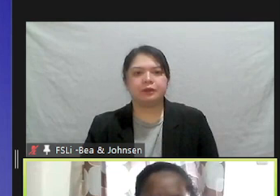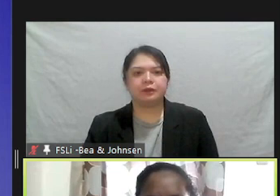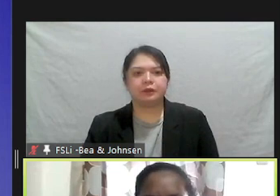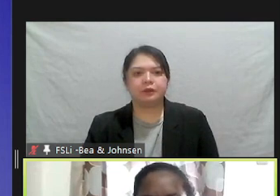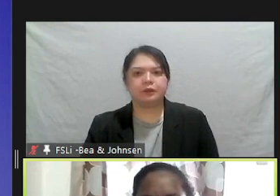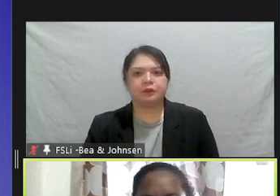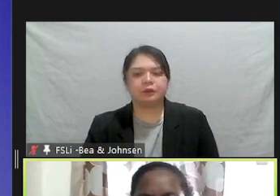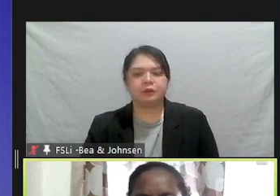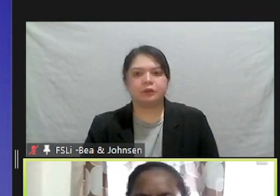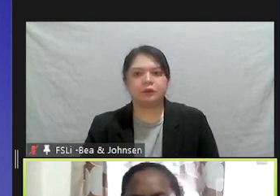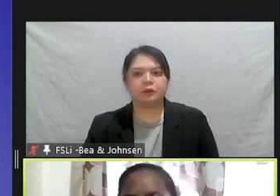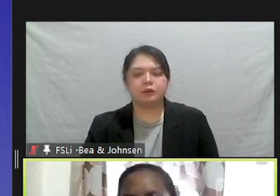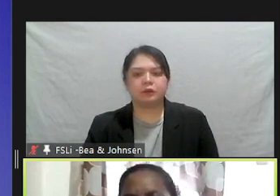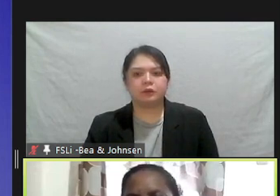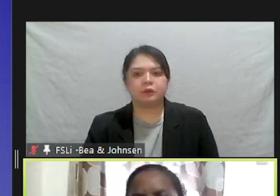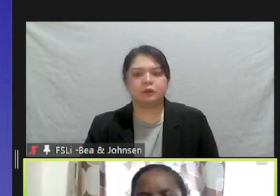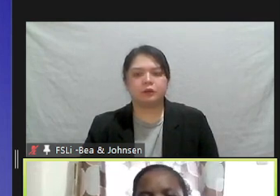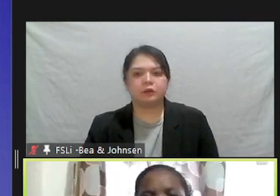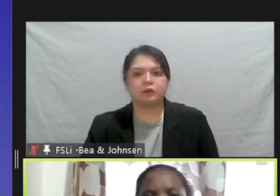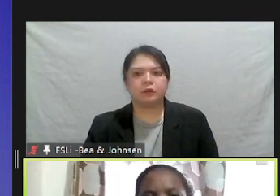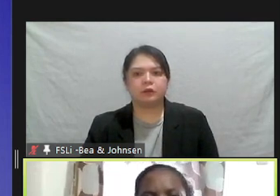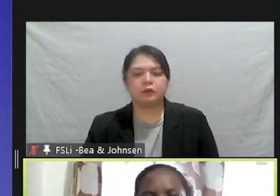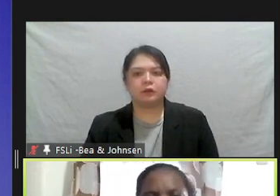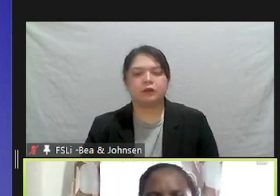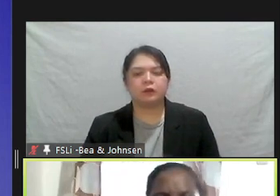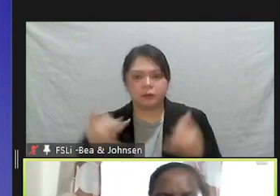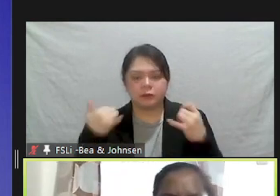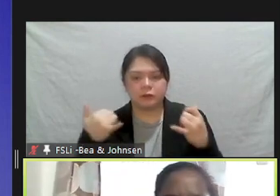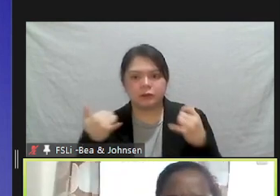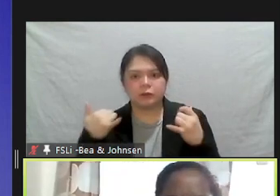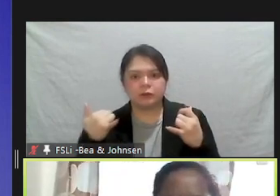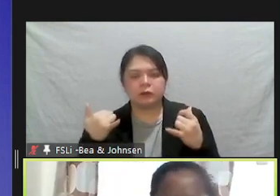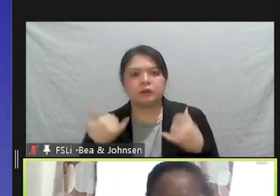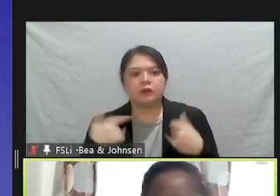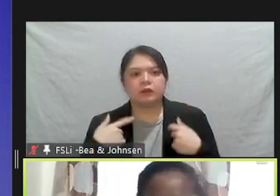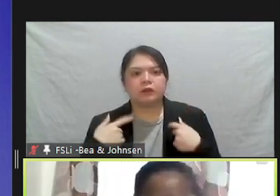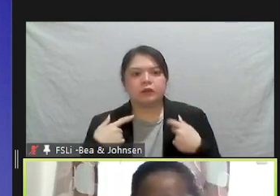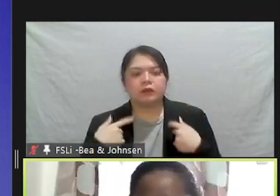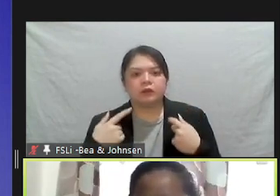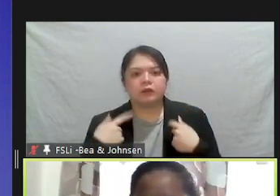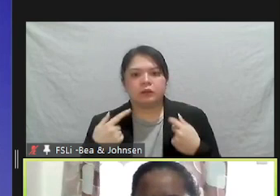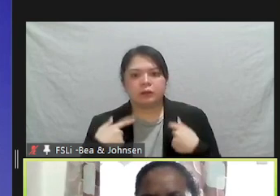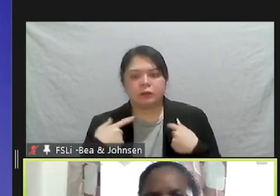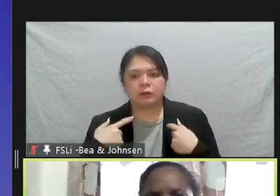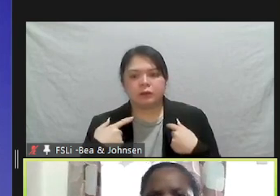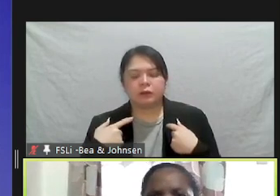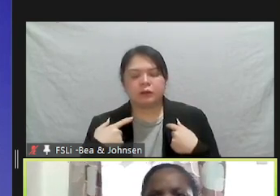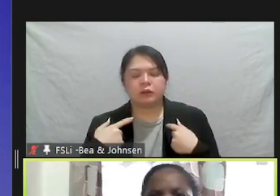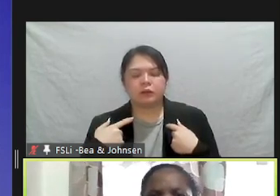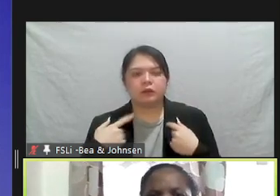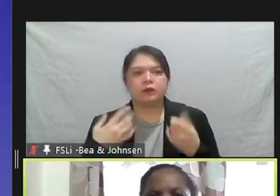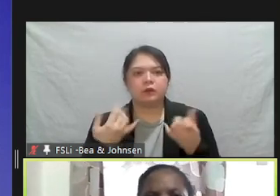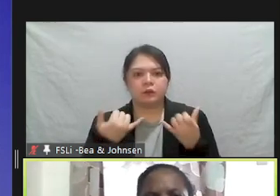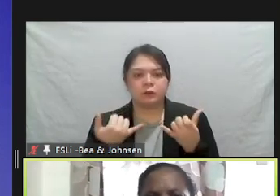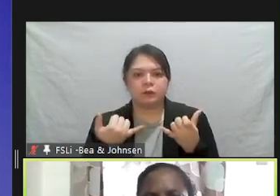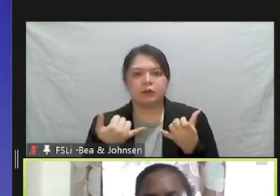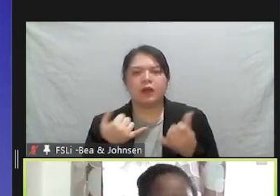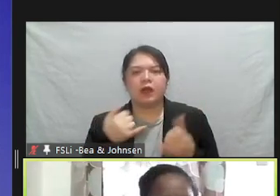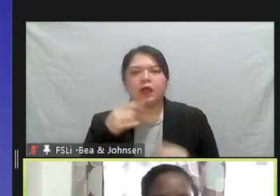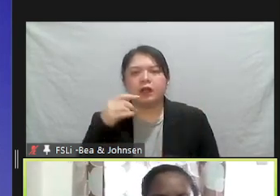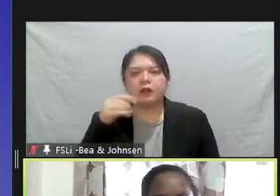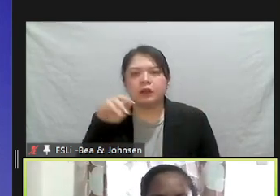Si Miss Carol po at ang aming kasalukuyang chairman na si Lito Tubag-Hugatan po, yun nasa